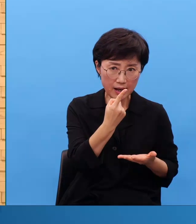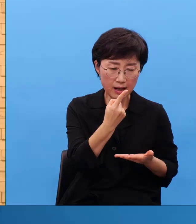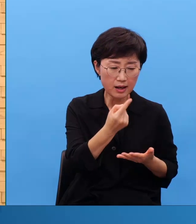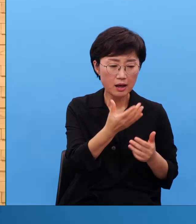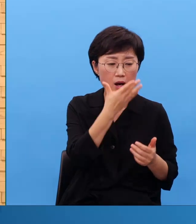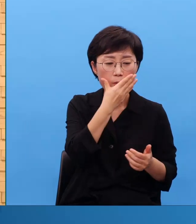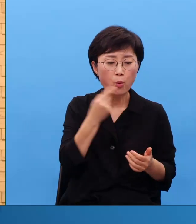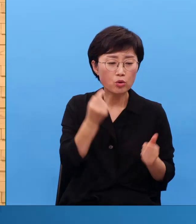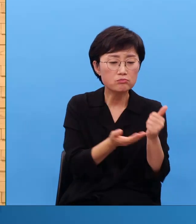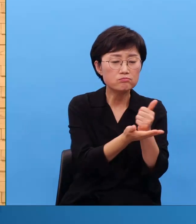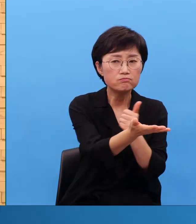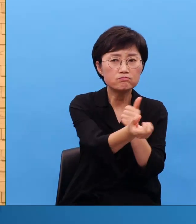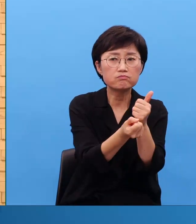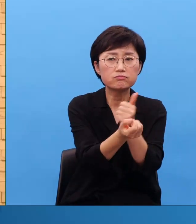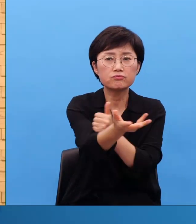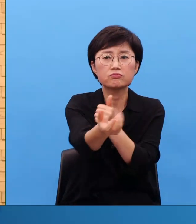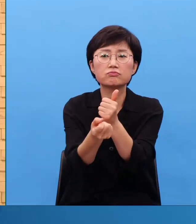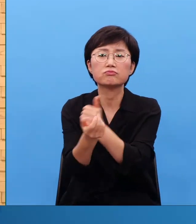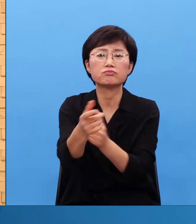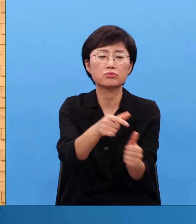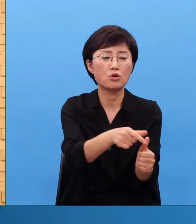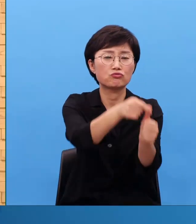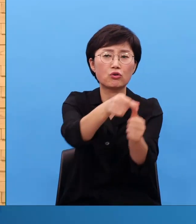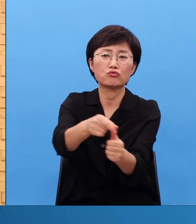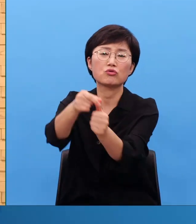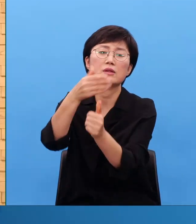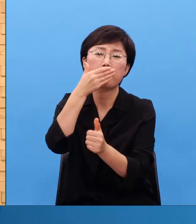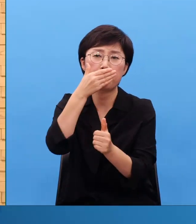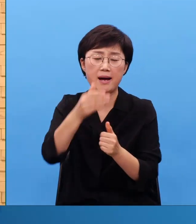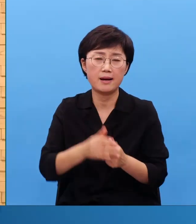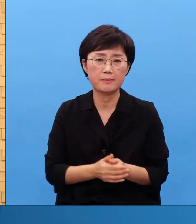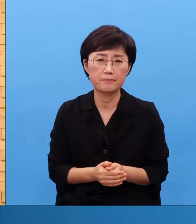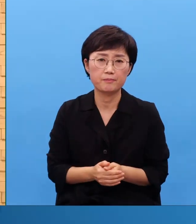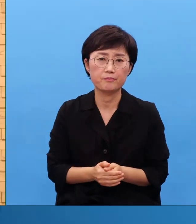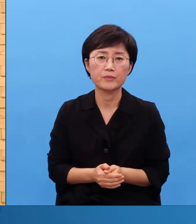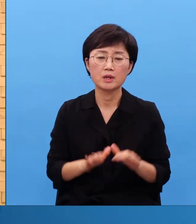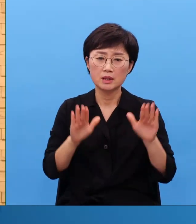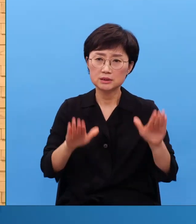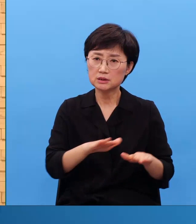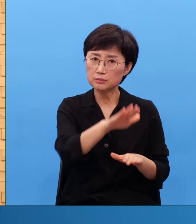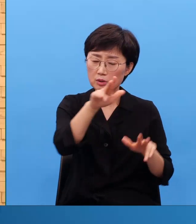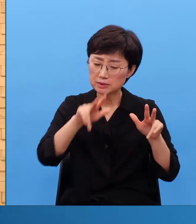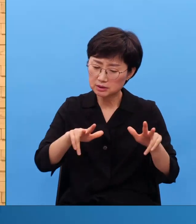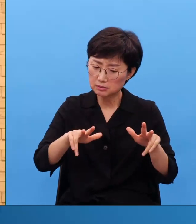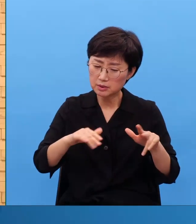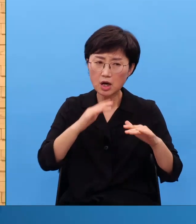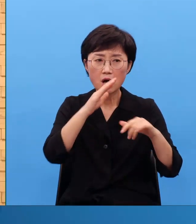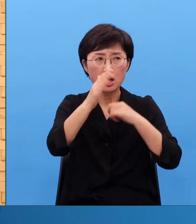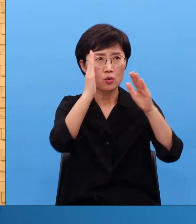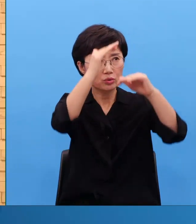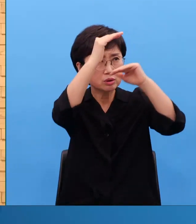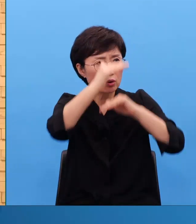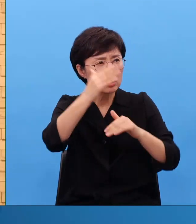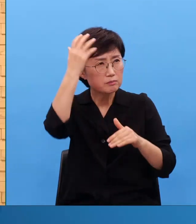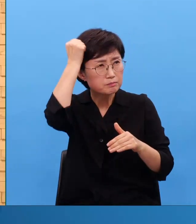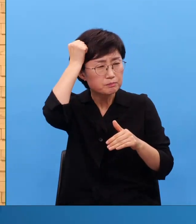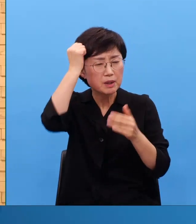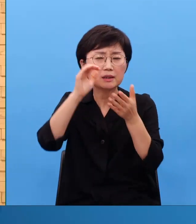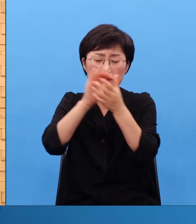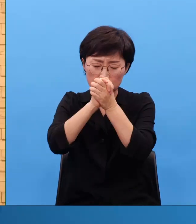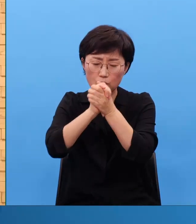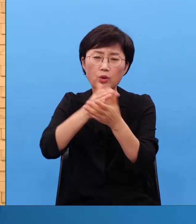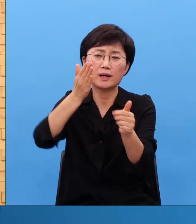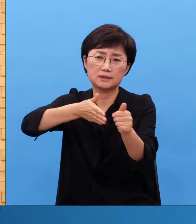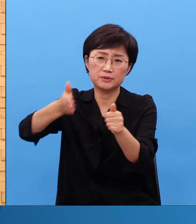able to save many people. 오늘 여러분 이거 진짜 생각하시면서 기도 시작하셔야 And 돼요. so starting today, may you truly think 저는 about this 그런 and start your 기도합니다.